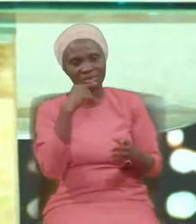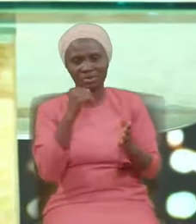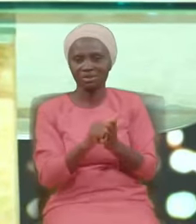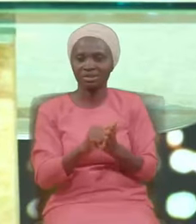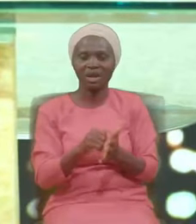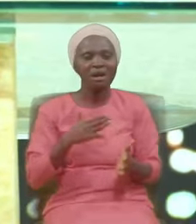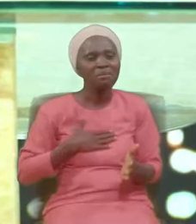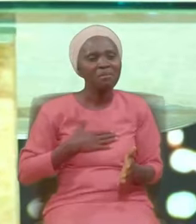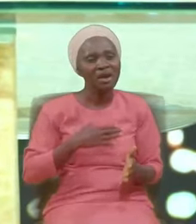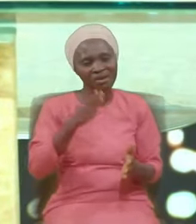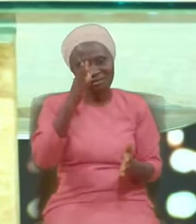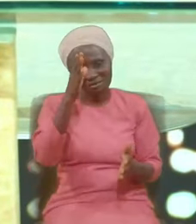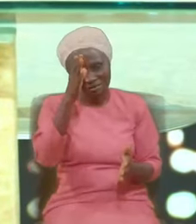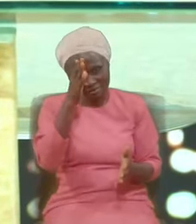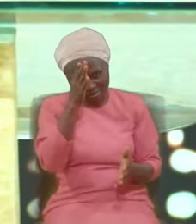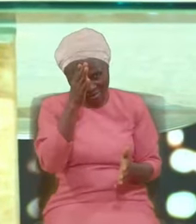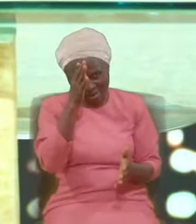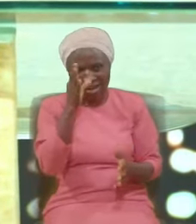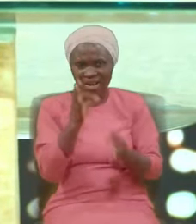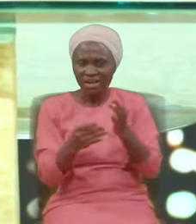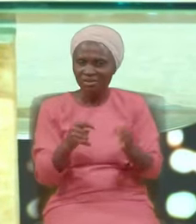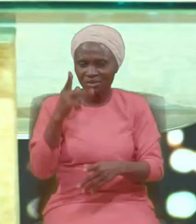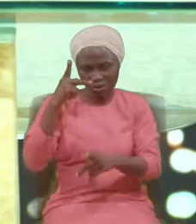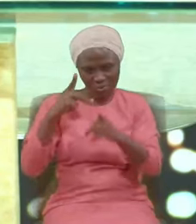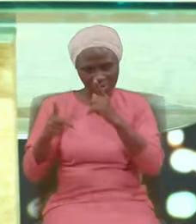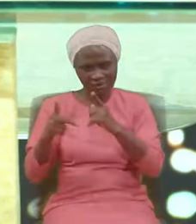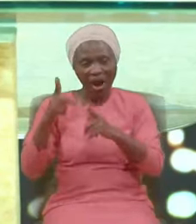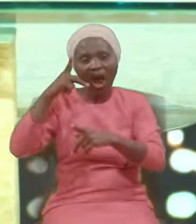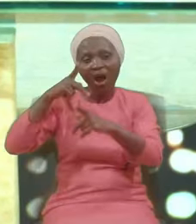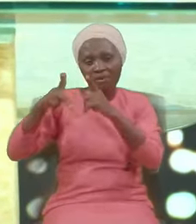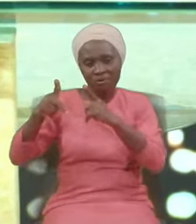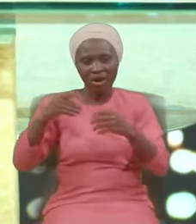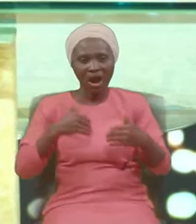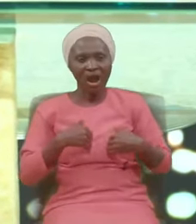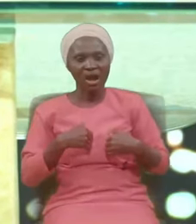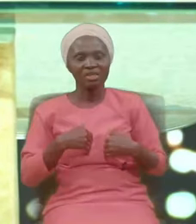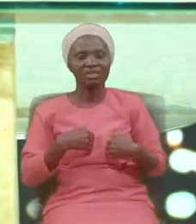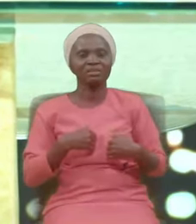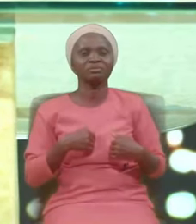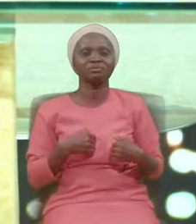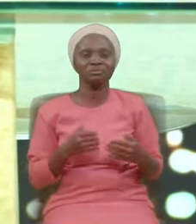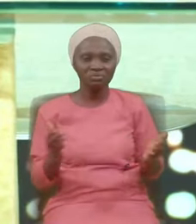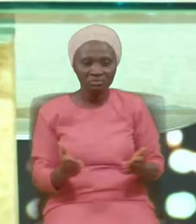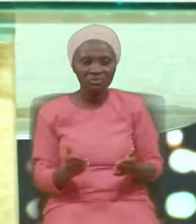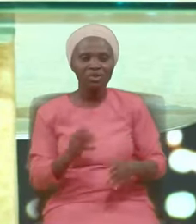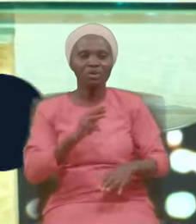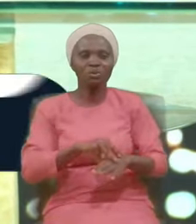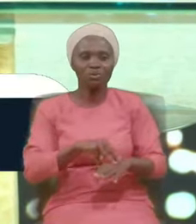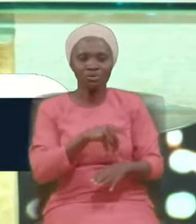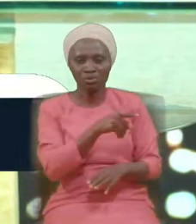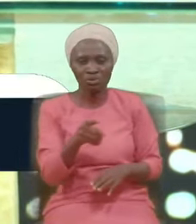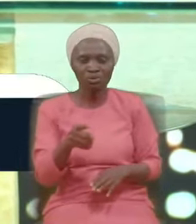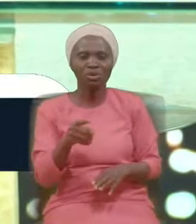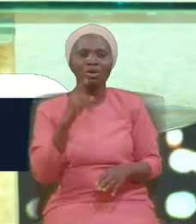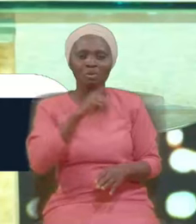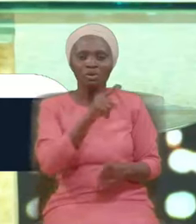le prophète t'eût demandé quelque chose de difficile, ne l'aurais-tu pas fait? Combien